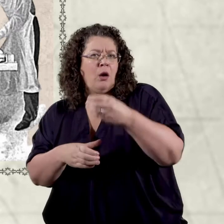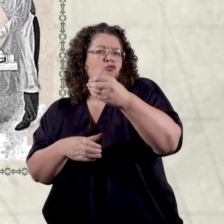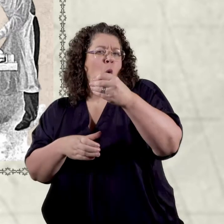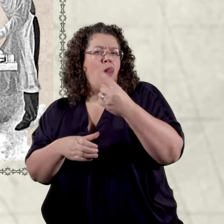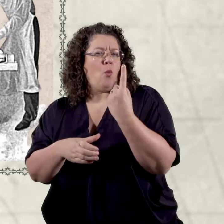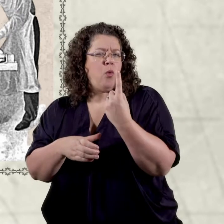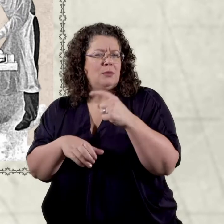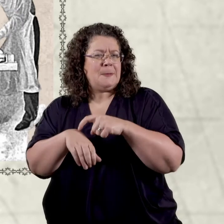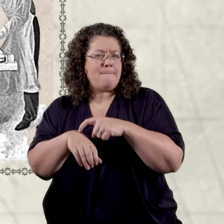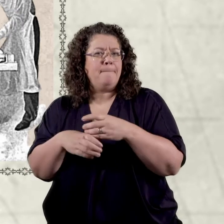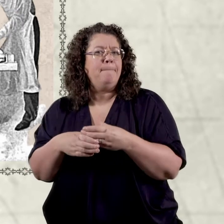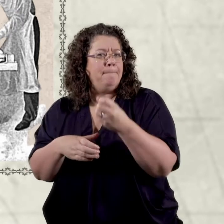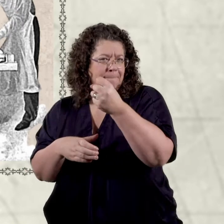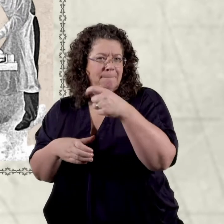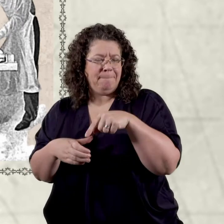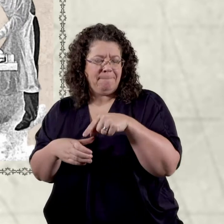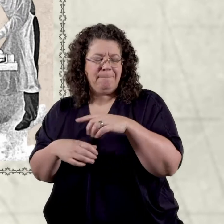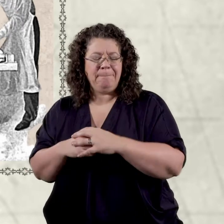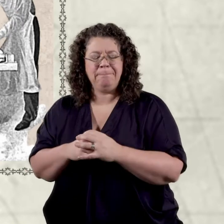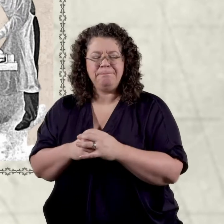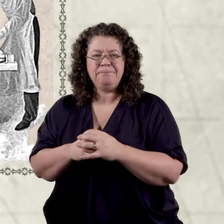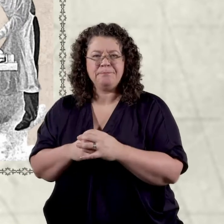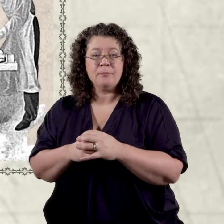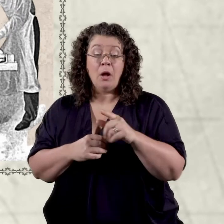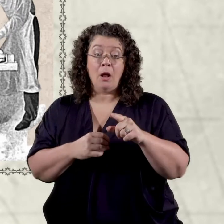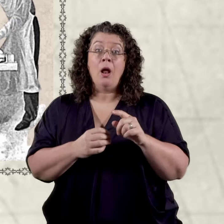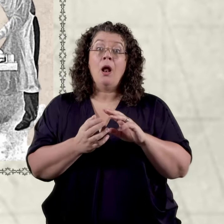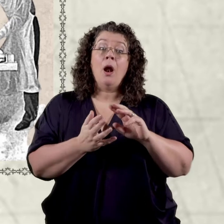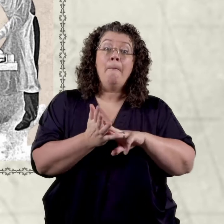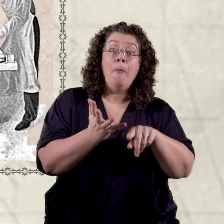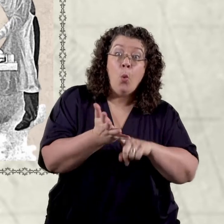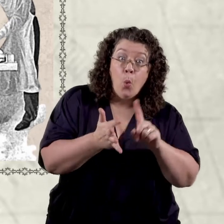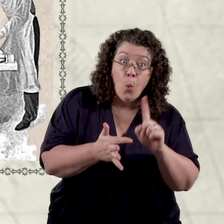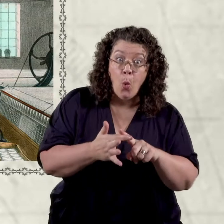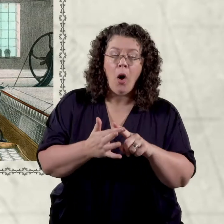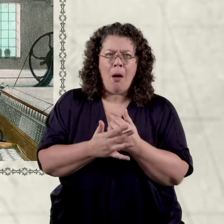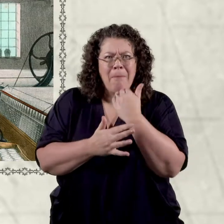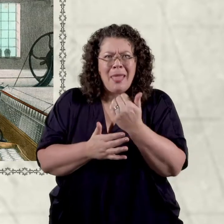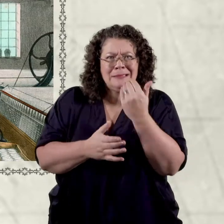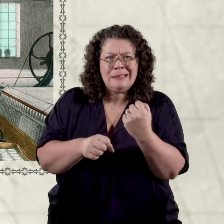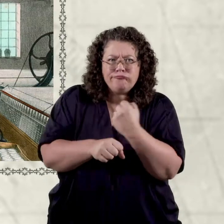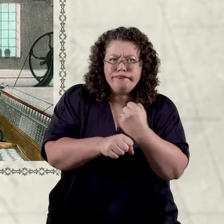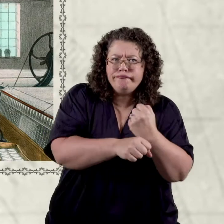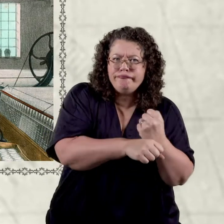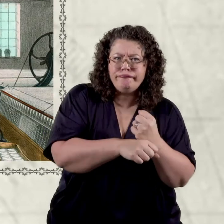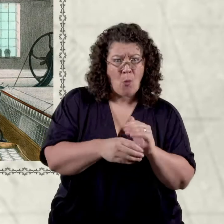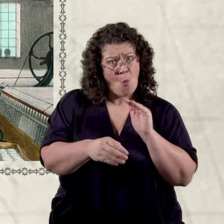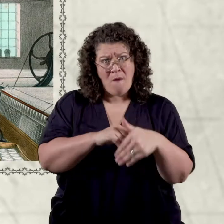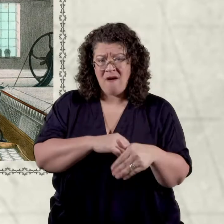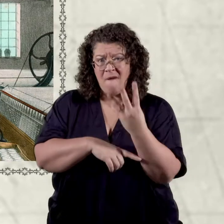roedd y sianynyddu ond yn cynhyrchu un rholyn ar y tro. Ond byddai'r milnyddu yn